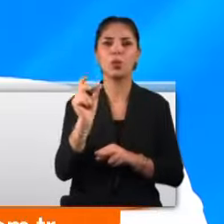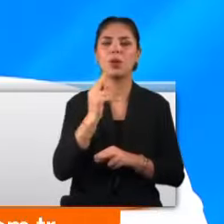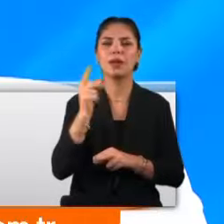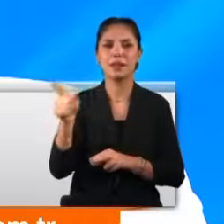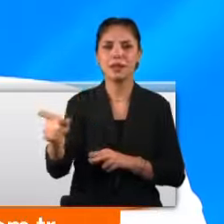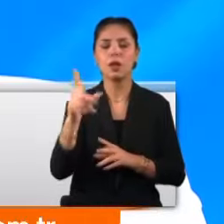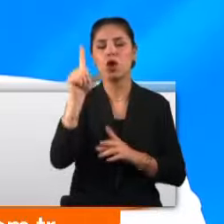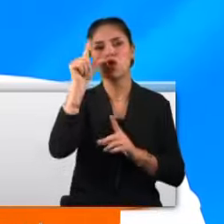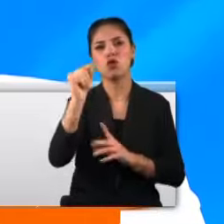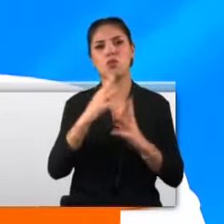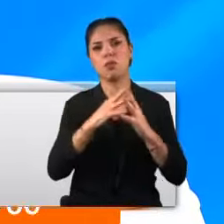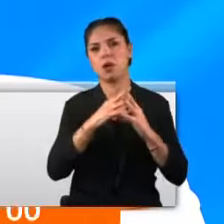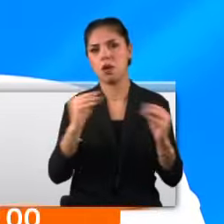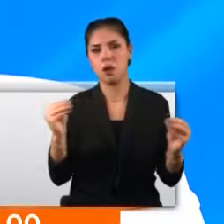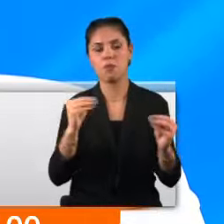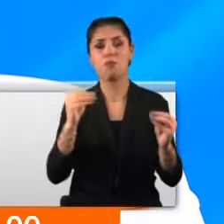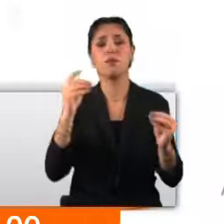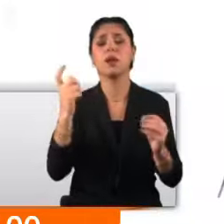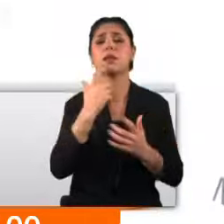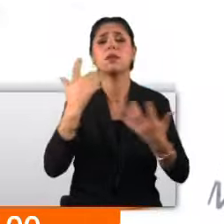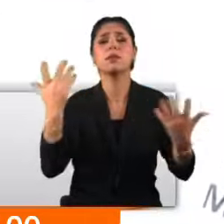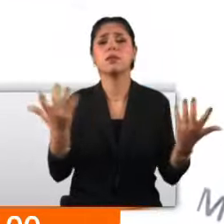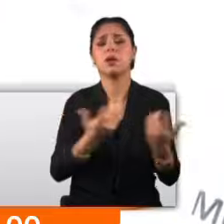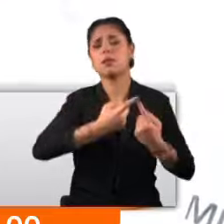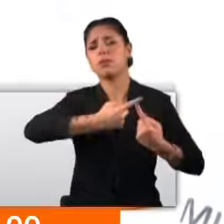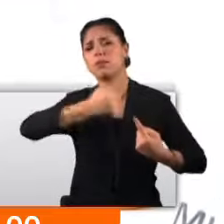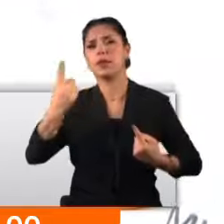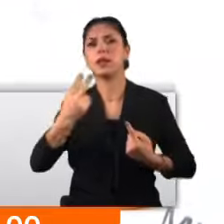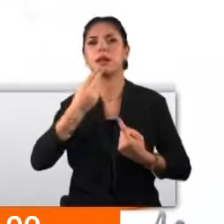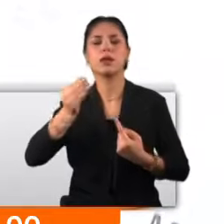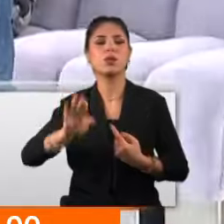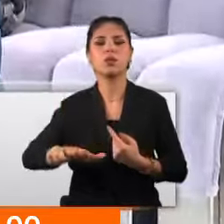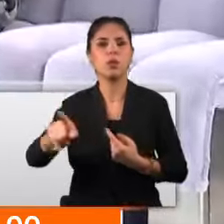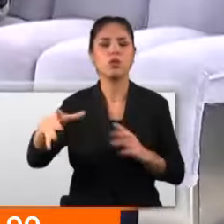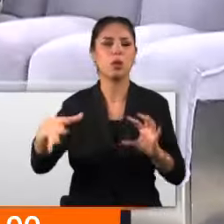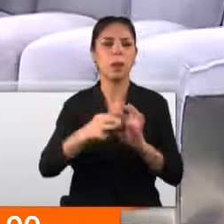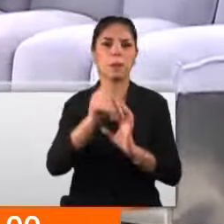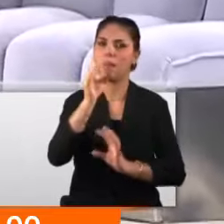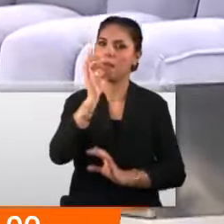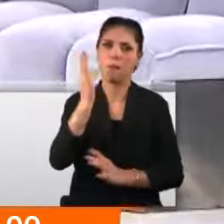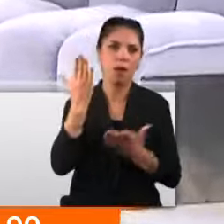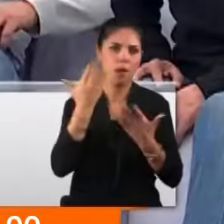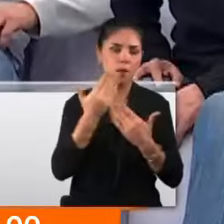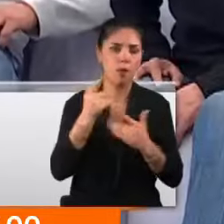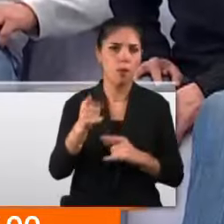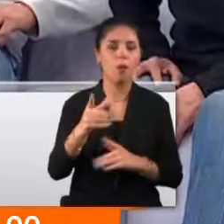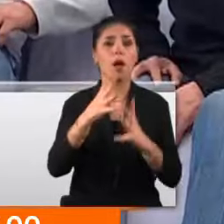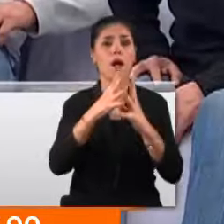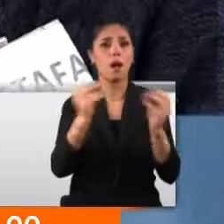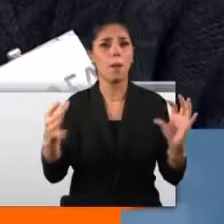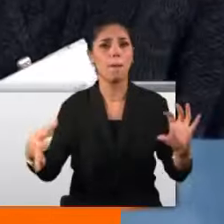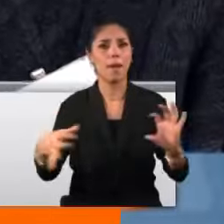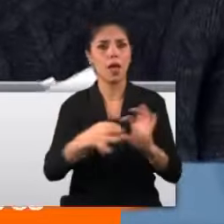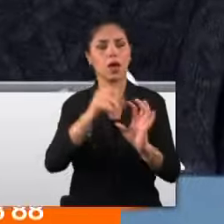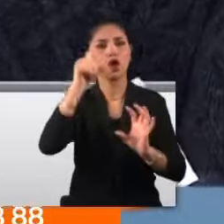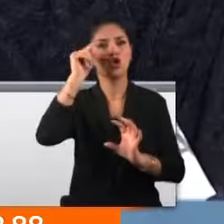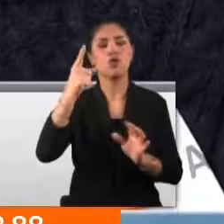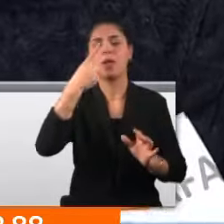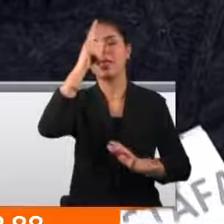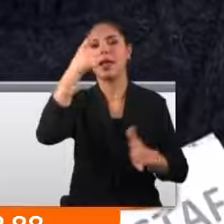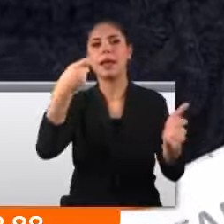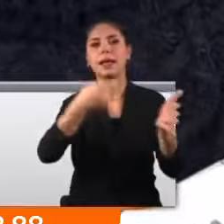şekilde ortadan kayboldu. Aradan yıllar geçti. Kız çocuğuna dair hiçbir ize rastlanmadı. Ancak kayboluşuyla ilgili şüpheli tek bir